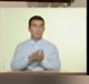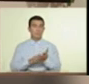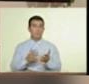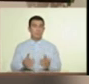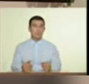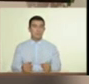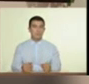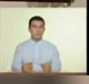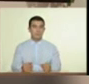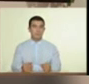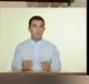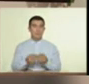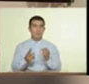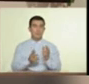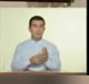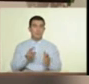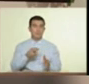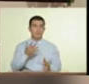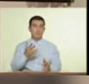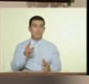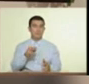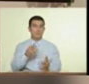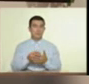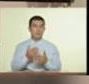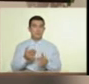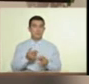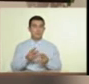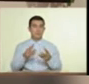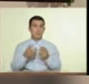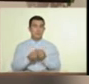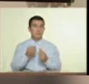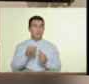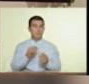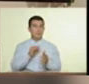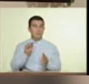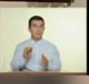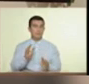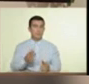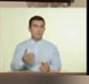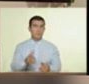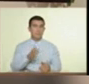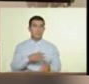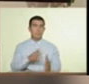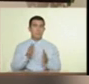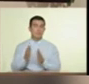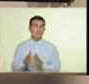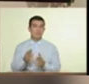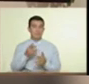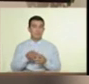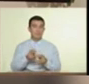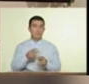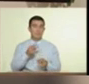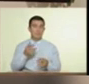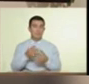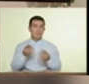shu 18d qo'shuv 5d ni o'rniga ularni yig'indisini qo'yasiz. Keyin esa tenglama